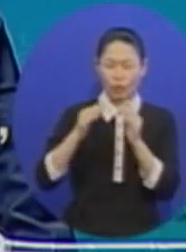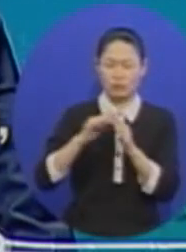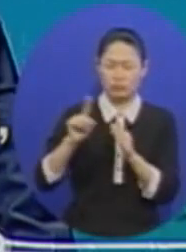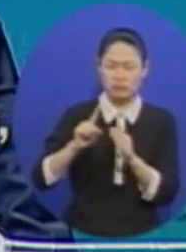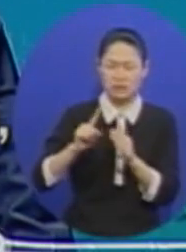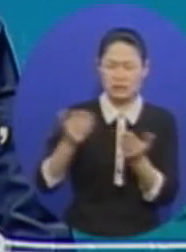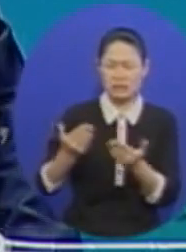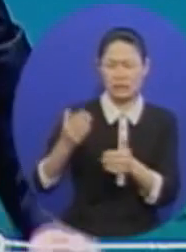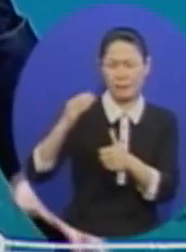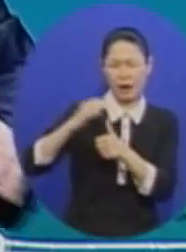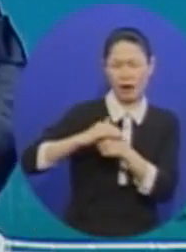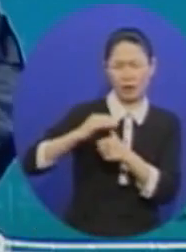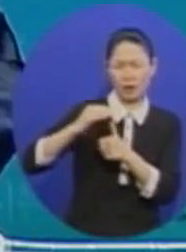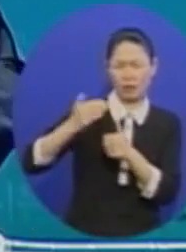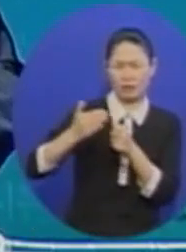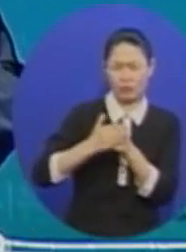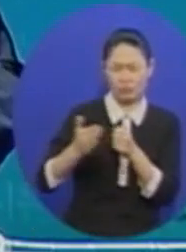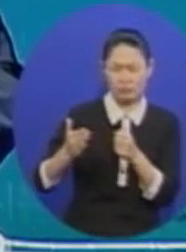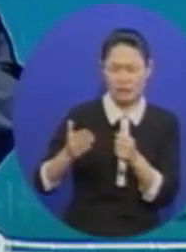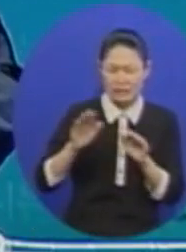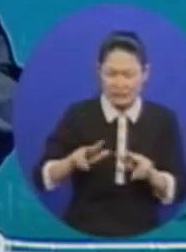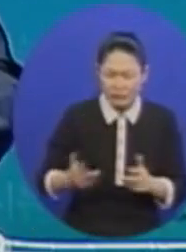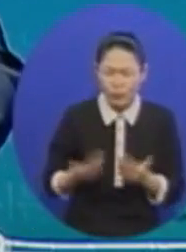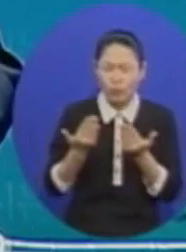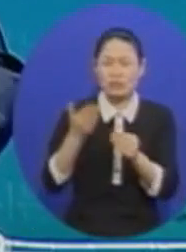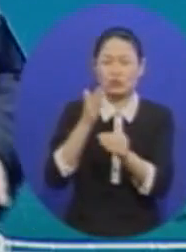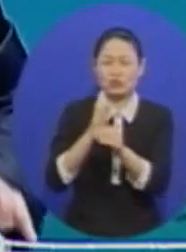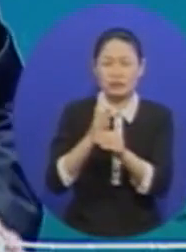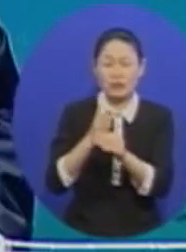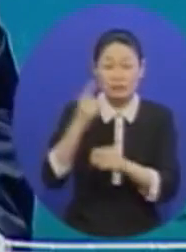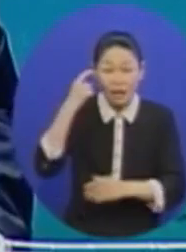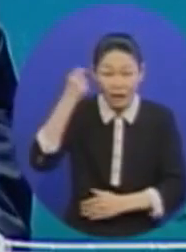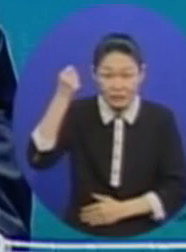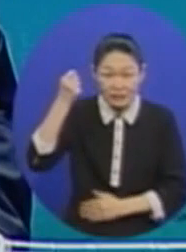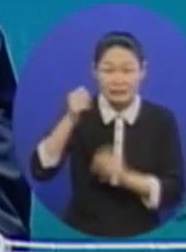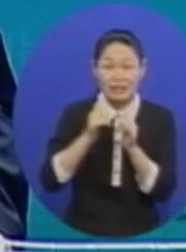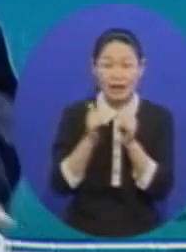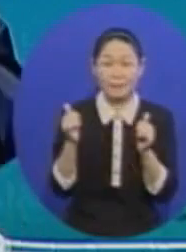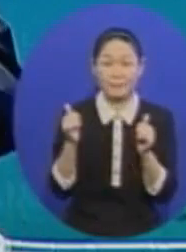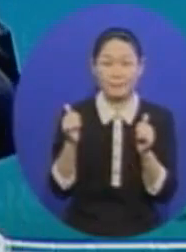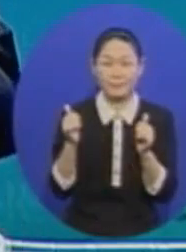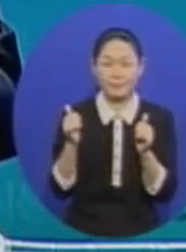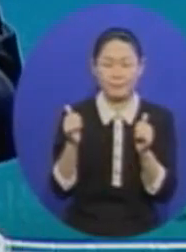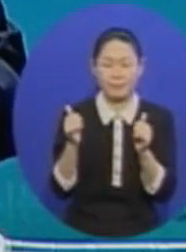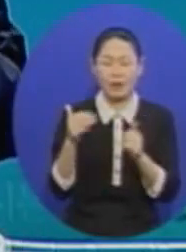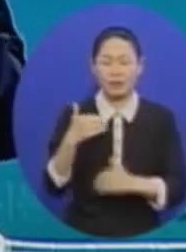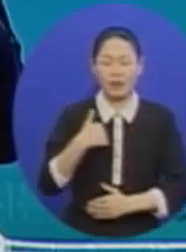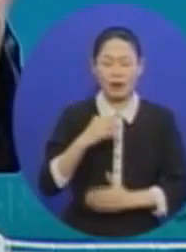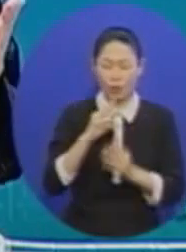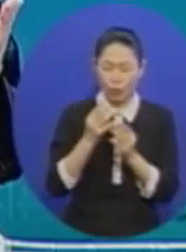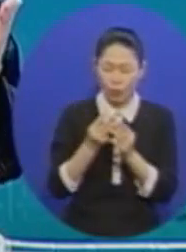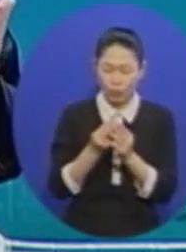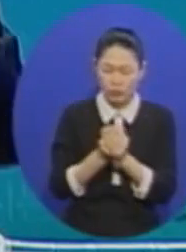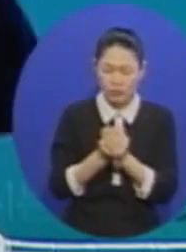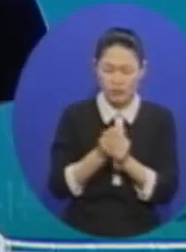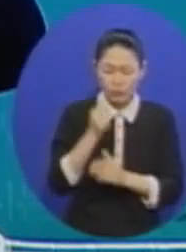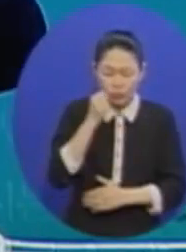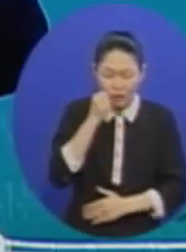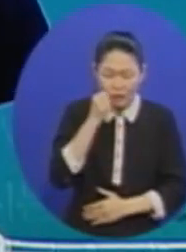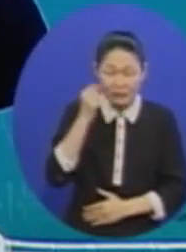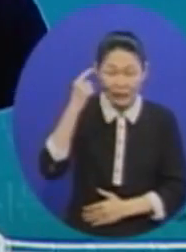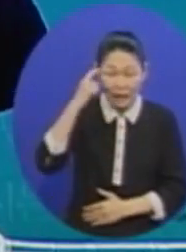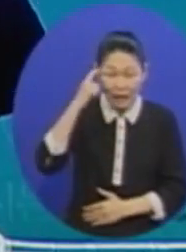일을 자꾸 맡겨주셔서 내가 지금 이렇게 봉사하고 있는데 이렇게 생각하시는 분들은 내가 온 전쯤 뭣 안 돼 라는